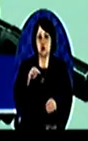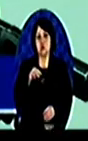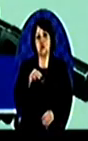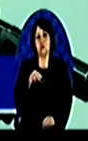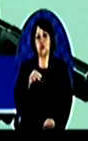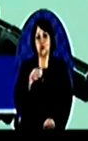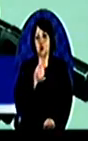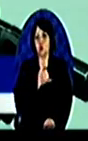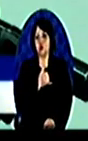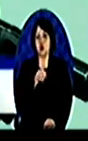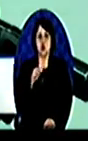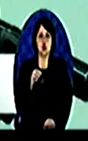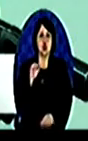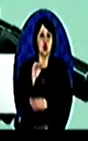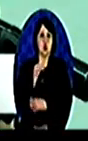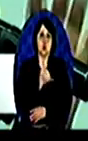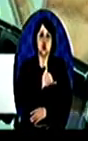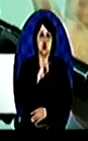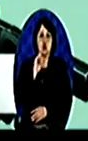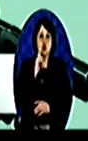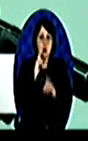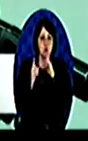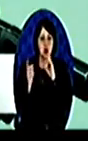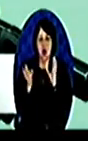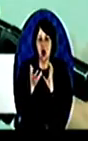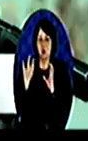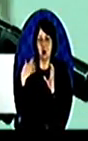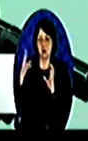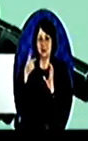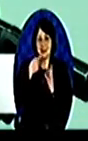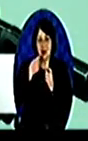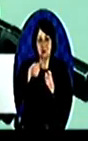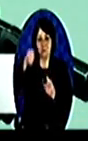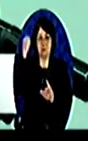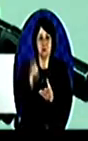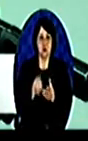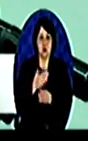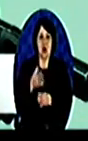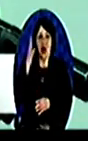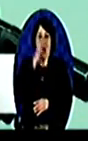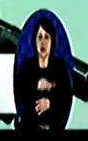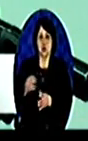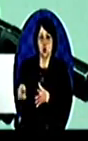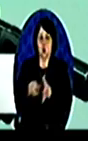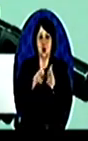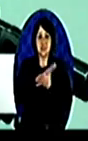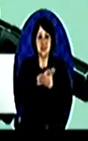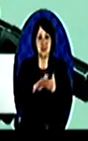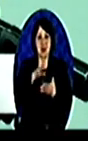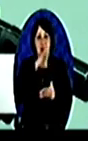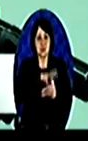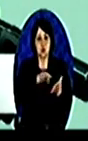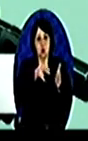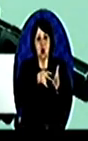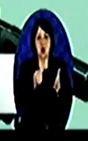сарын 27-нд батлагдсан байгаа. Энэ хөрөнгө оруулалтын хит хитүү нь байх юм. За шууд ногдл ашигт нь буюу цэвэр ашигын хэмжээнд нь хэд байхын